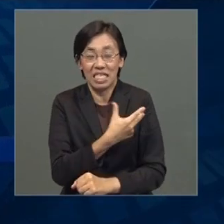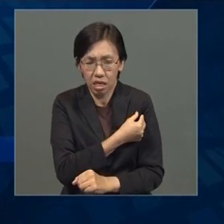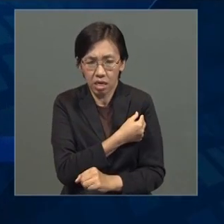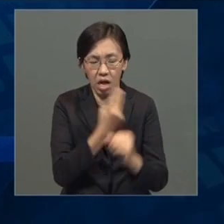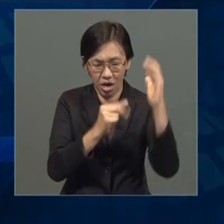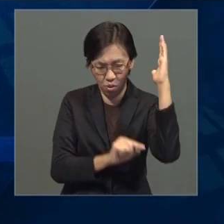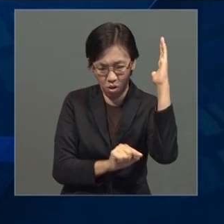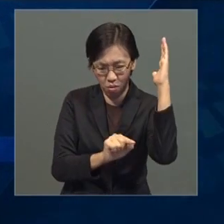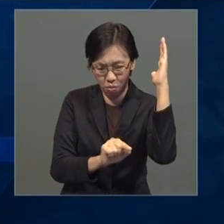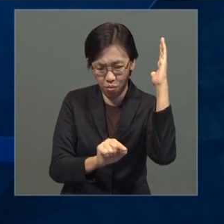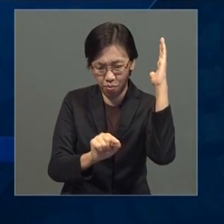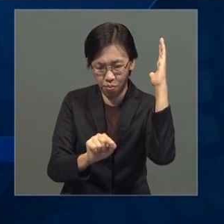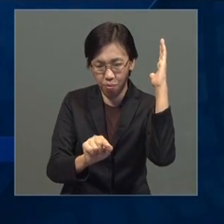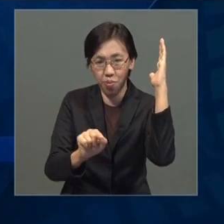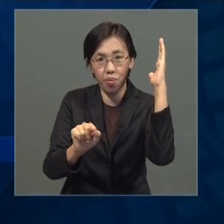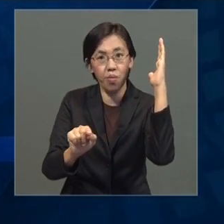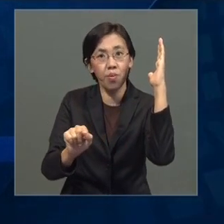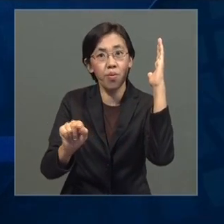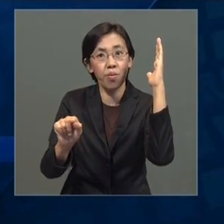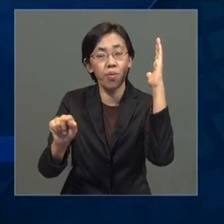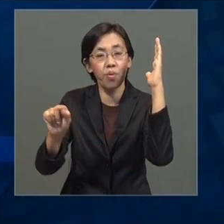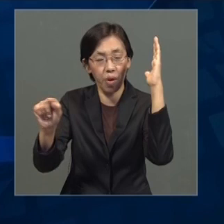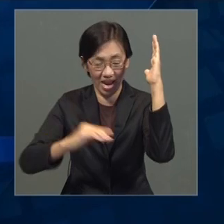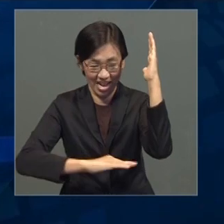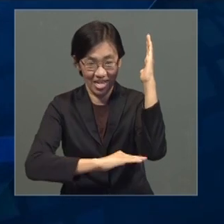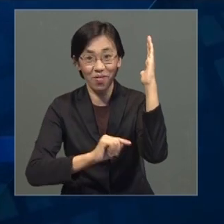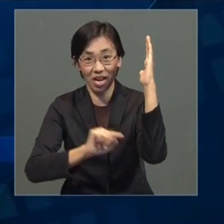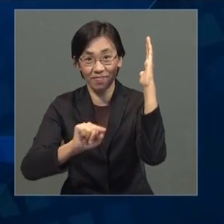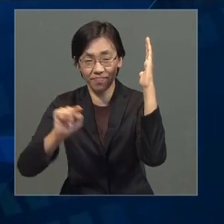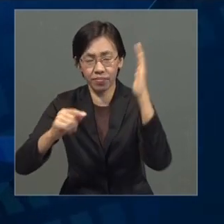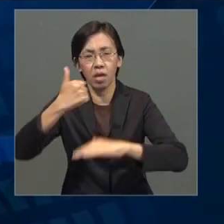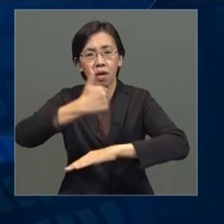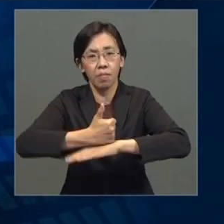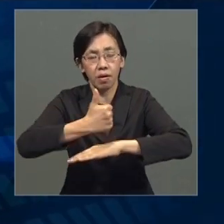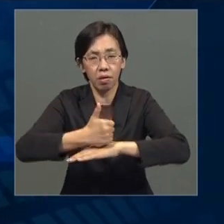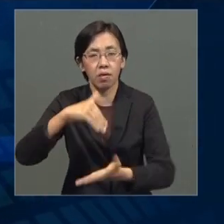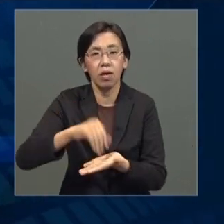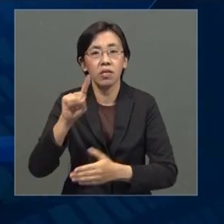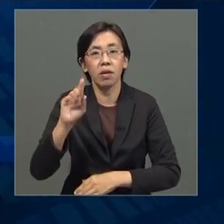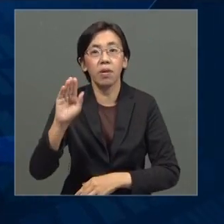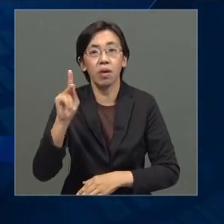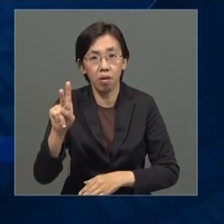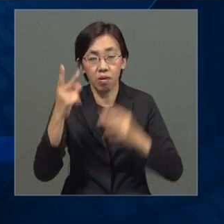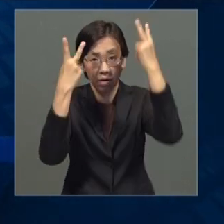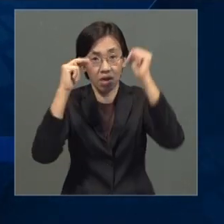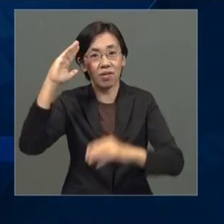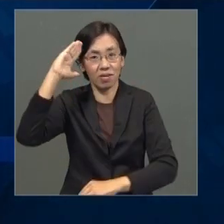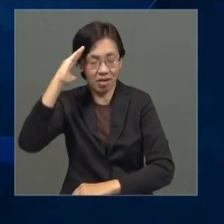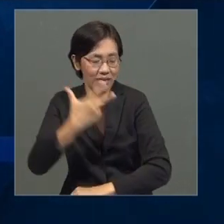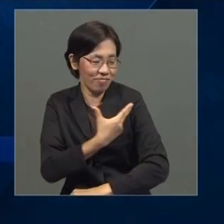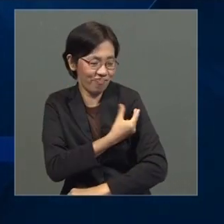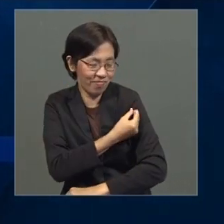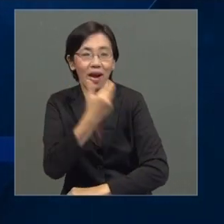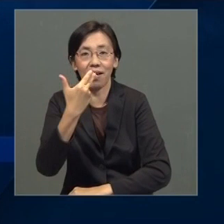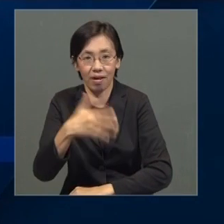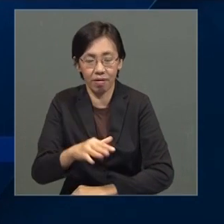นะคะแล้วก็ที่สำคัญก็คือทางผอ.สบค.ท่านนายกรัฐมนตรีก็ได้ฉีดวัคซีนไปแล้วด้วยนะคะ